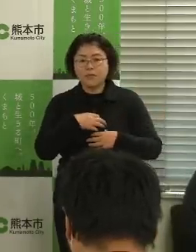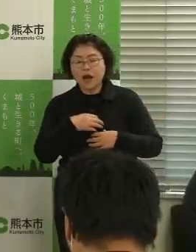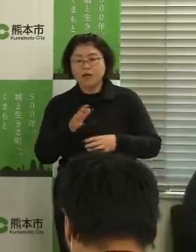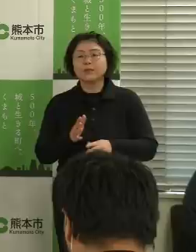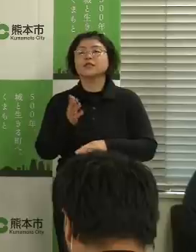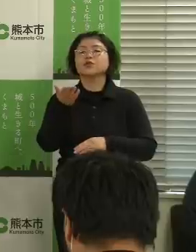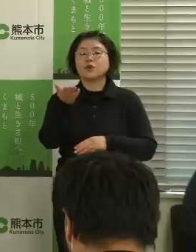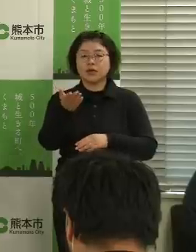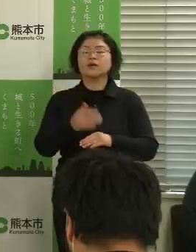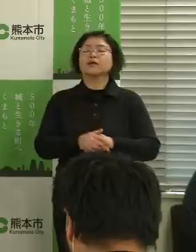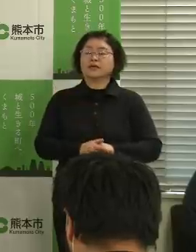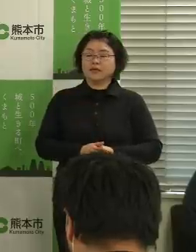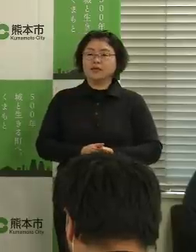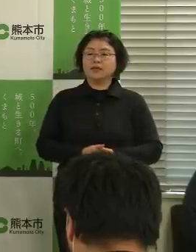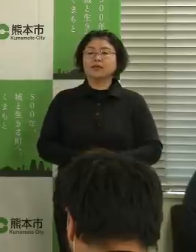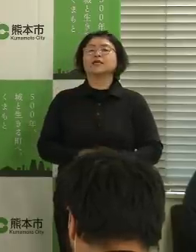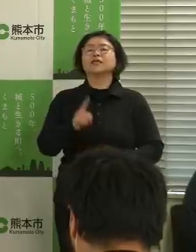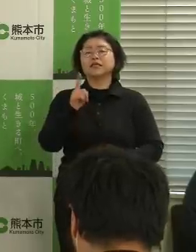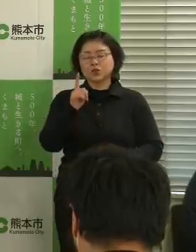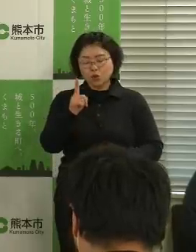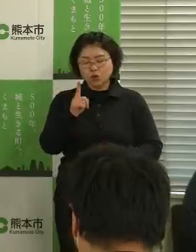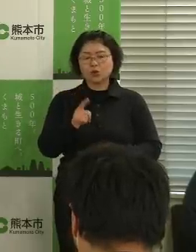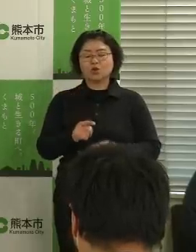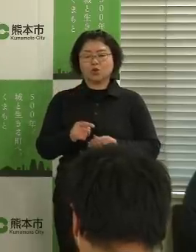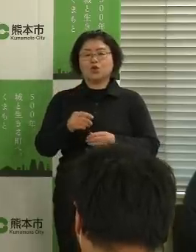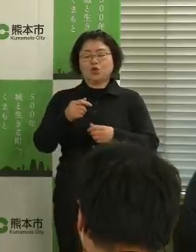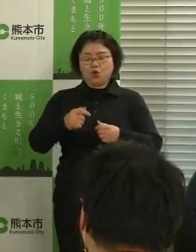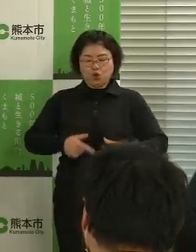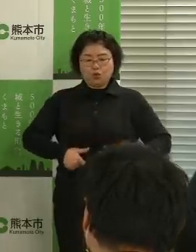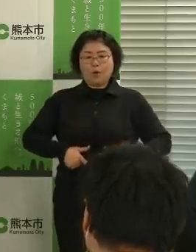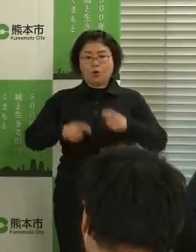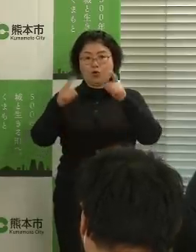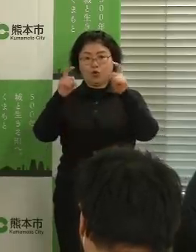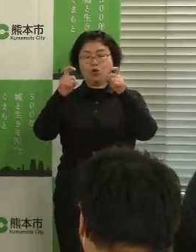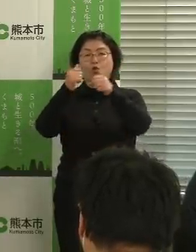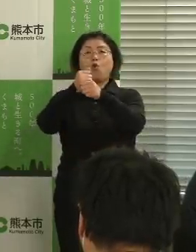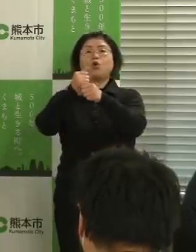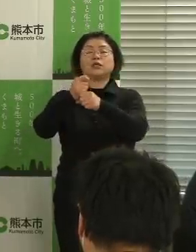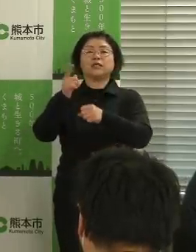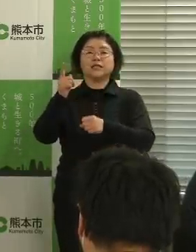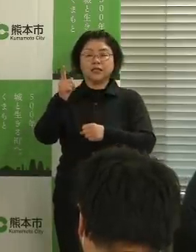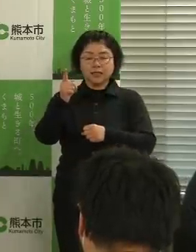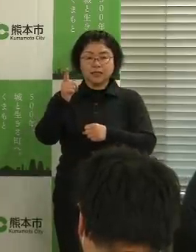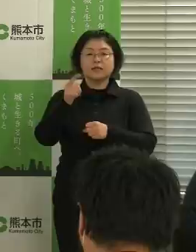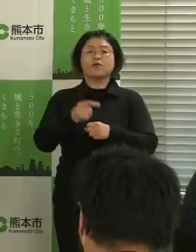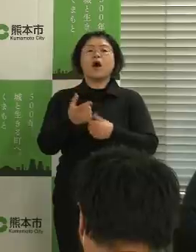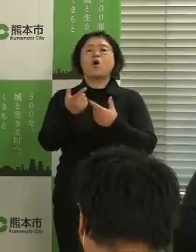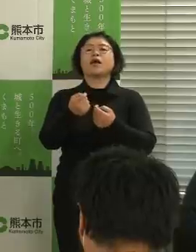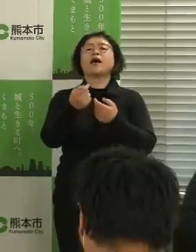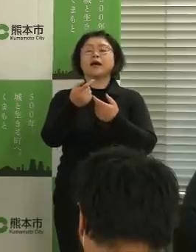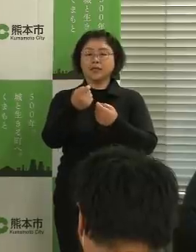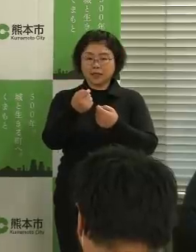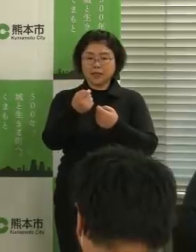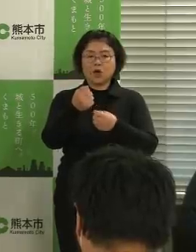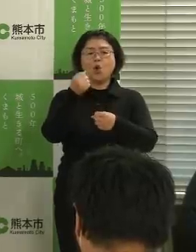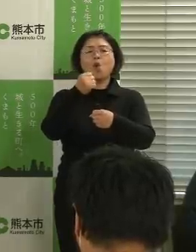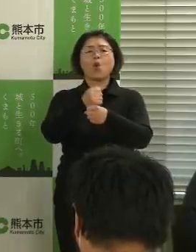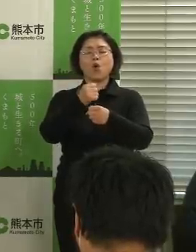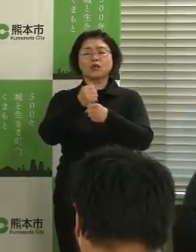い、一つ熊本城の工事も含めてですけれども、やはり非常に工事